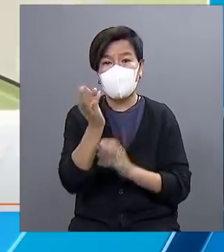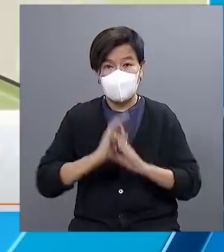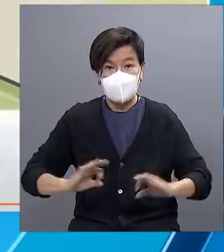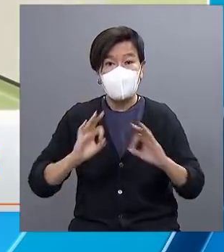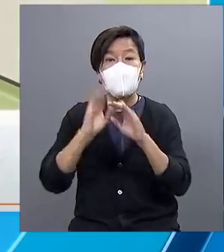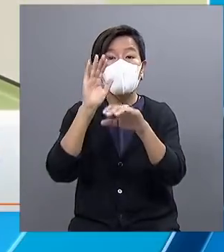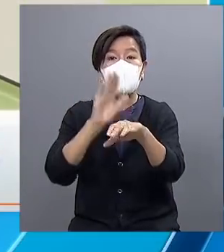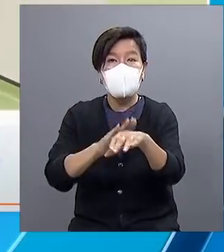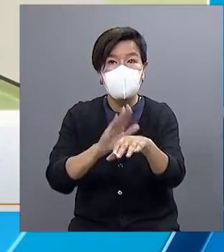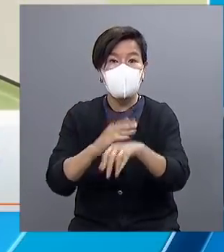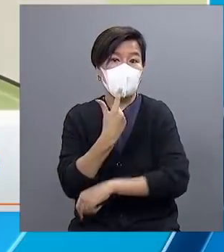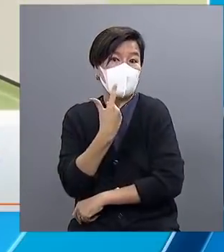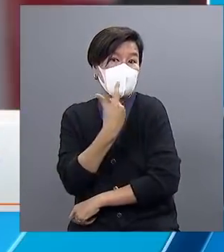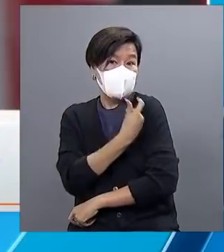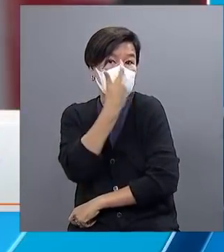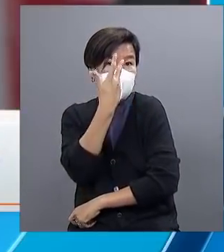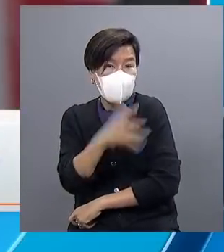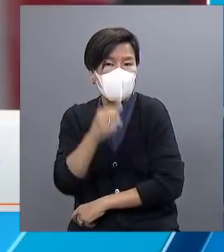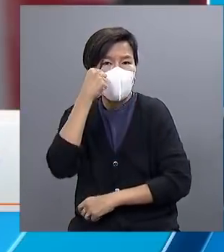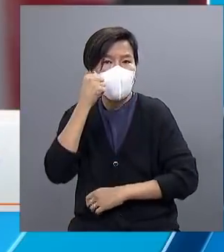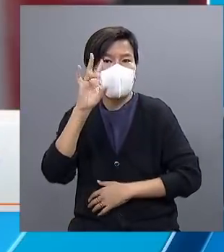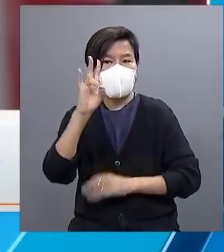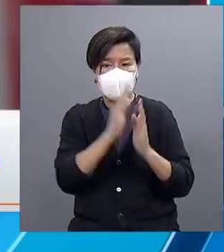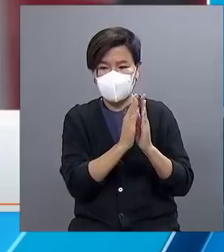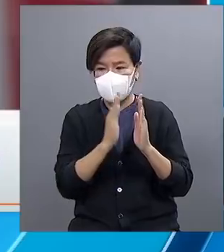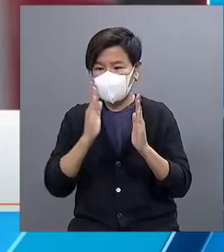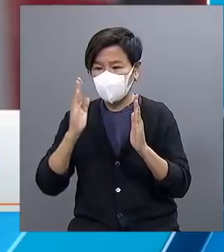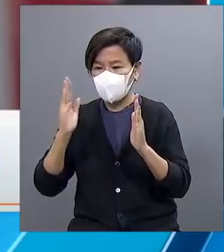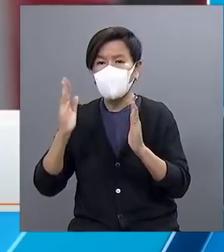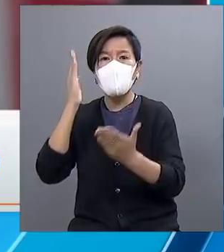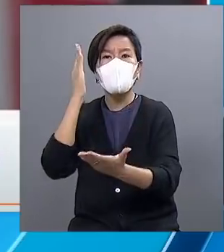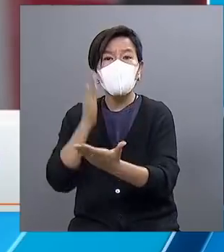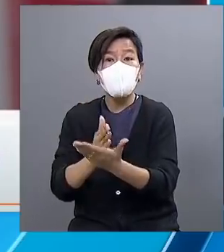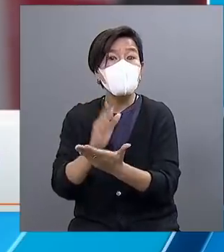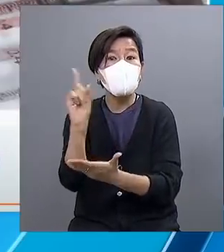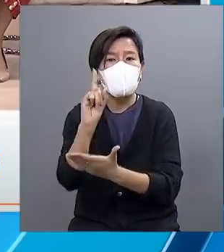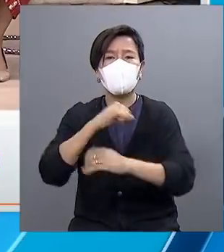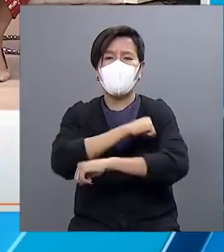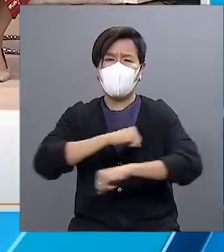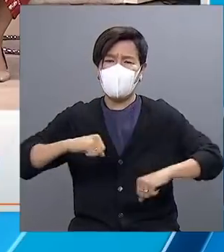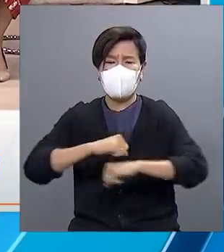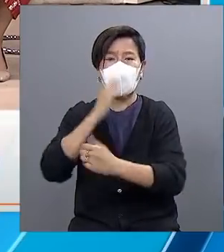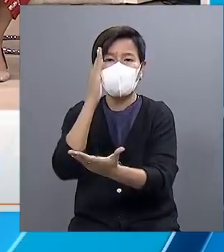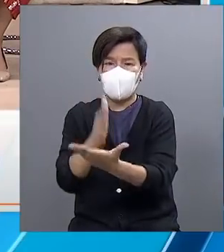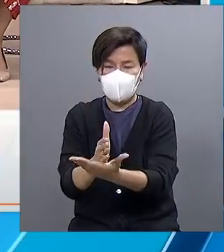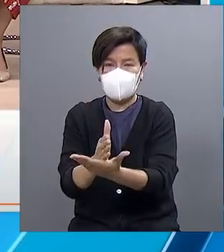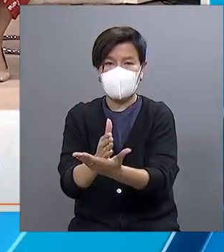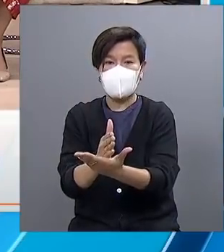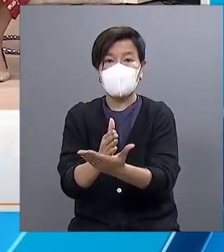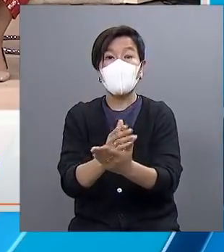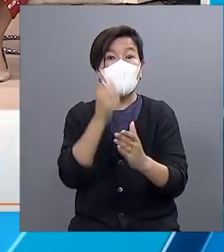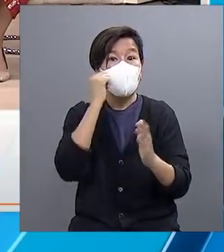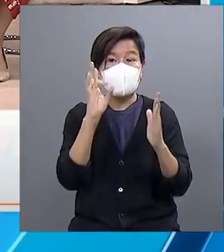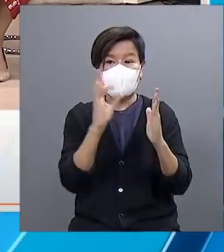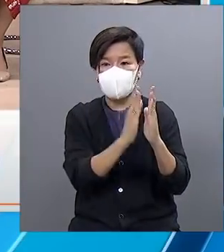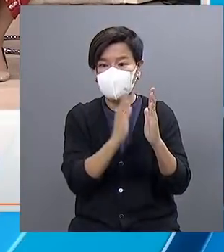ต่อเป็นหลัก 7วันนะครับหลังจากนั้นก็ชีวิตเป็นปกติครับผมค่ะอะที่ใครก็เลยคะเจ้าบดินทร์คะฝากถึงทั้งคุณพ่อคุณ